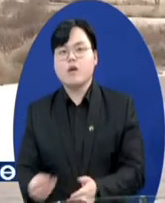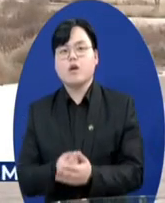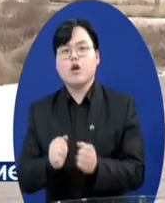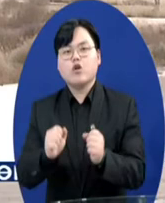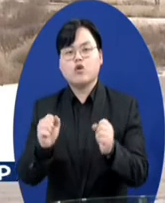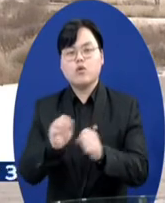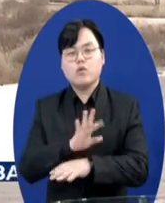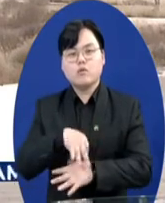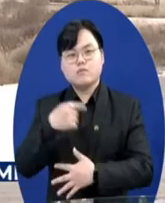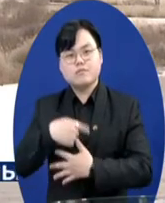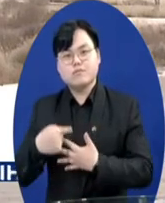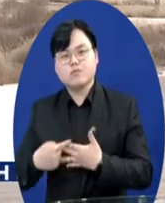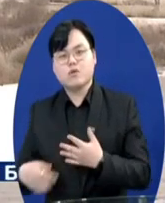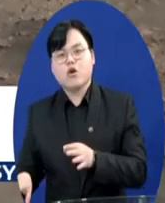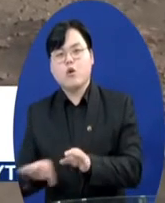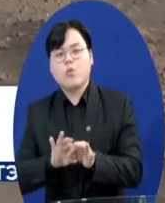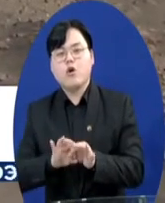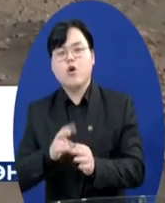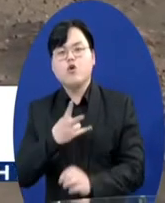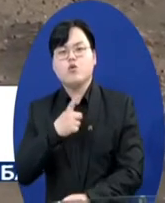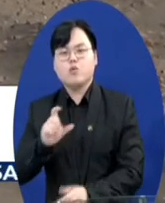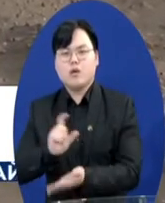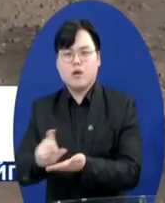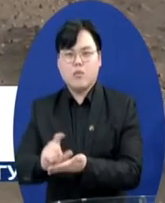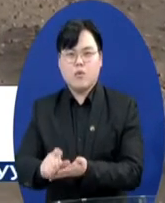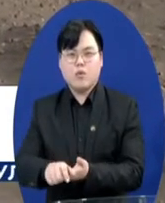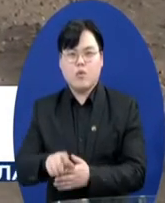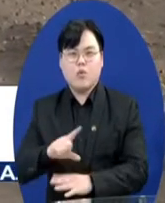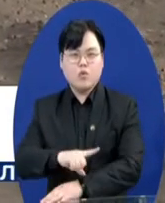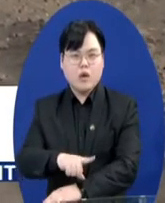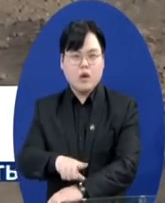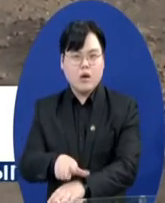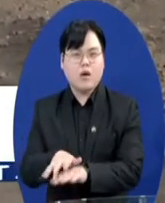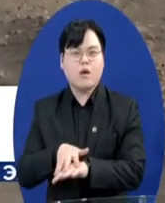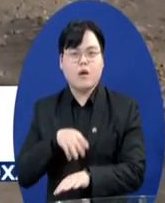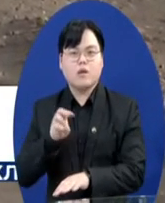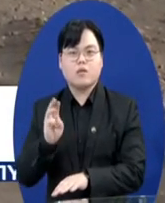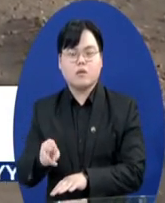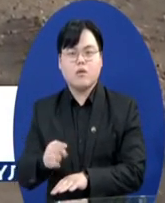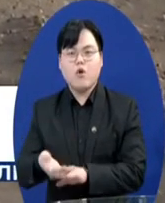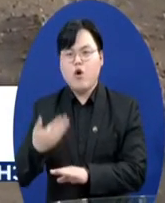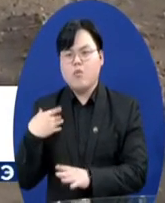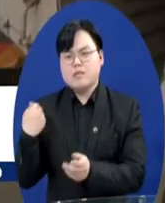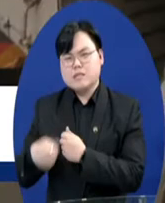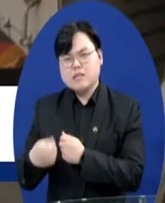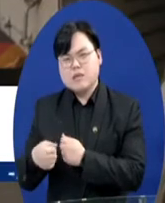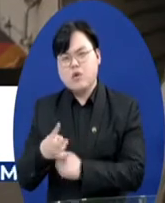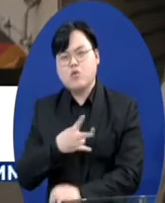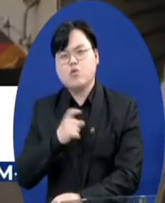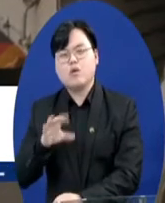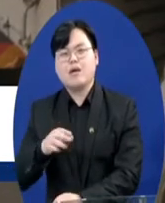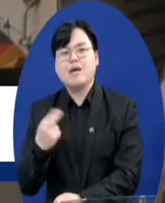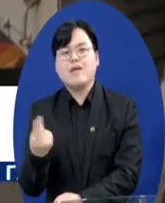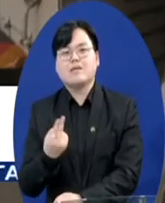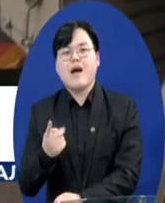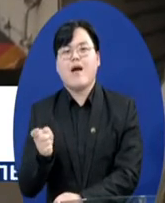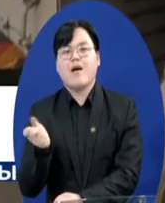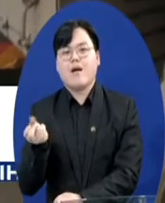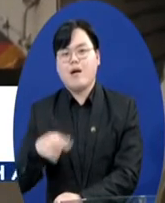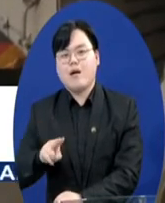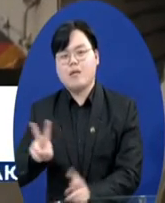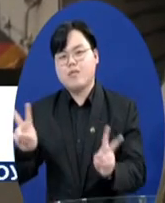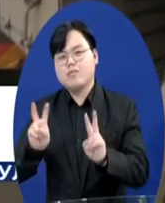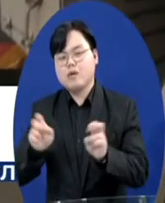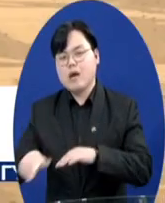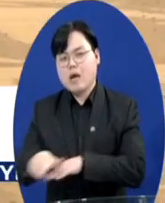Халдвар хамгаалалтын дэглэмтэй холбоотойгоор нүүрсний экспортын тээвэр удаашширсан. Өнгөрсөн онд борлуулсан нүүрсний үлдэгдэл одоо гэрн цагаад суурьшлийн бүсэд хүлээгдэж